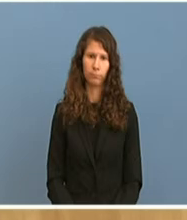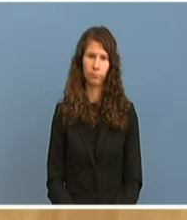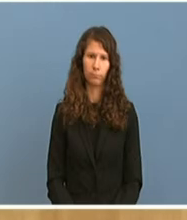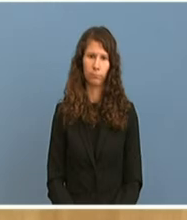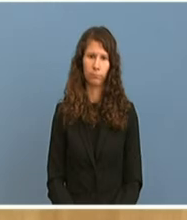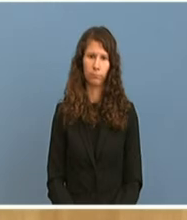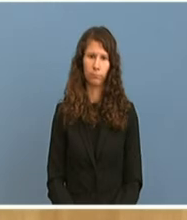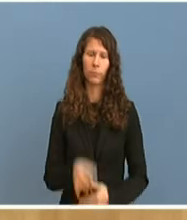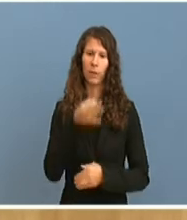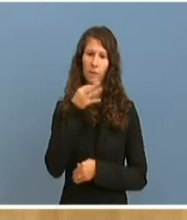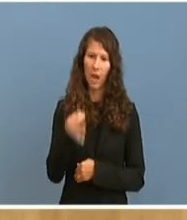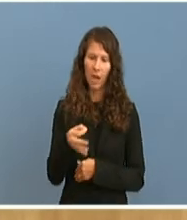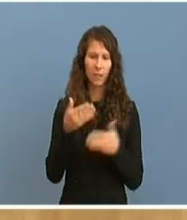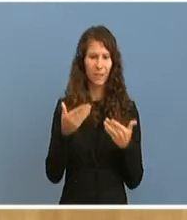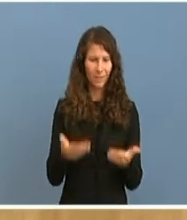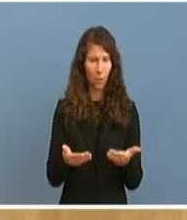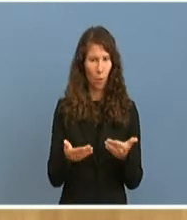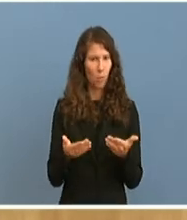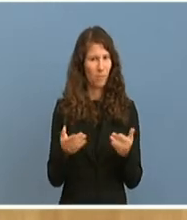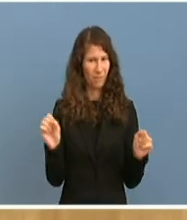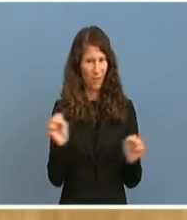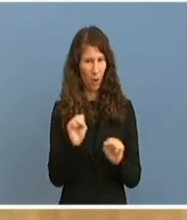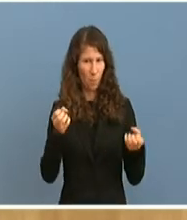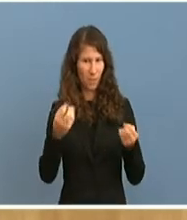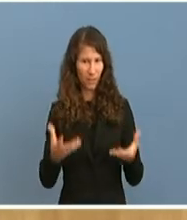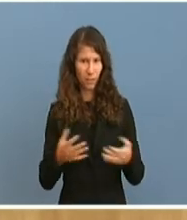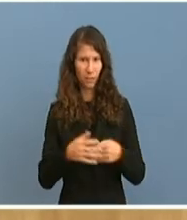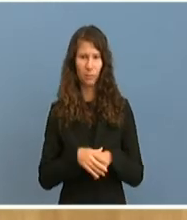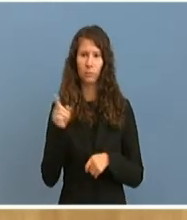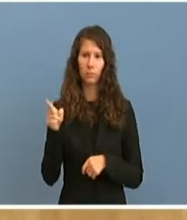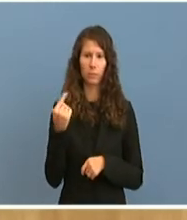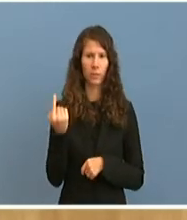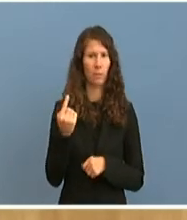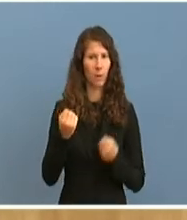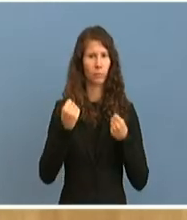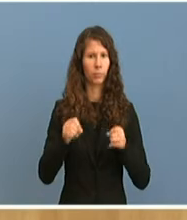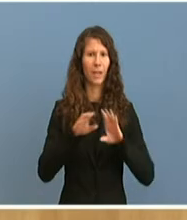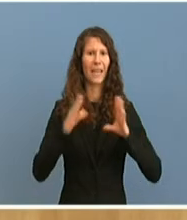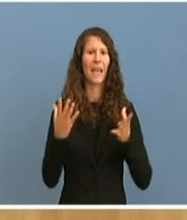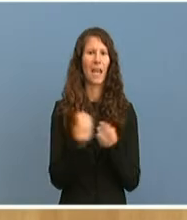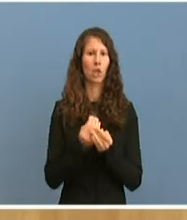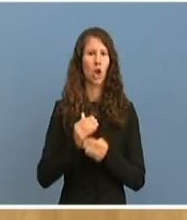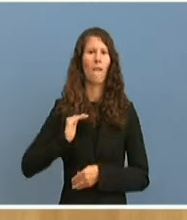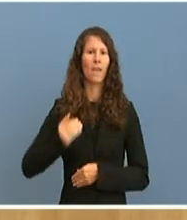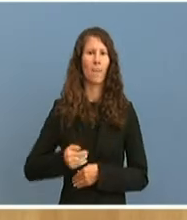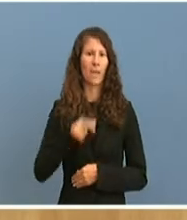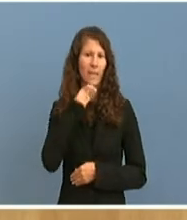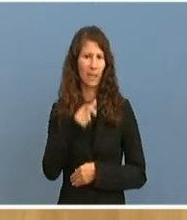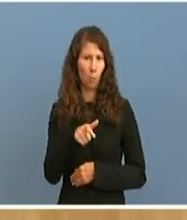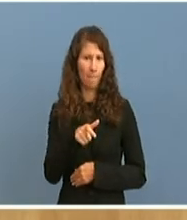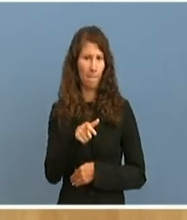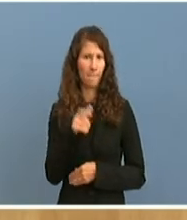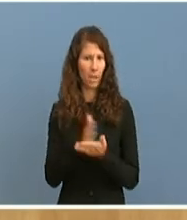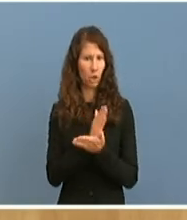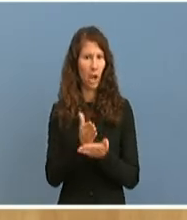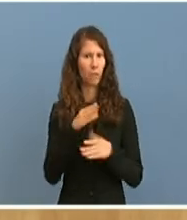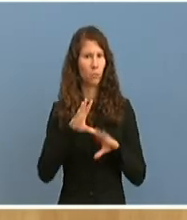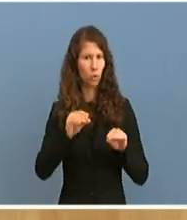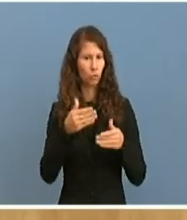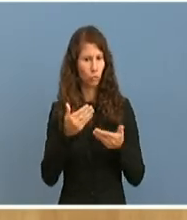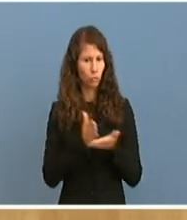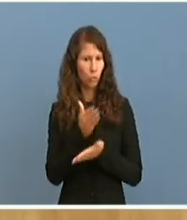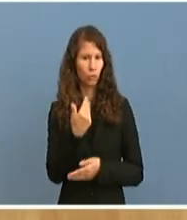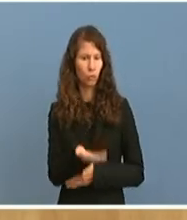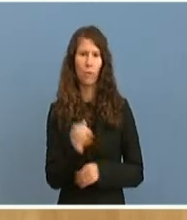warum es dazu gekommen ist, also warum haben Sie sich größtenteils für das generische Femininum entschieden und wird man jetzt auf